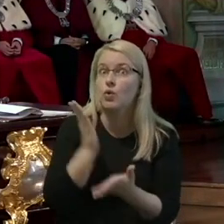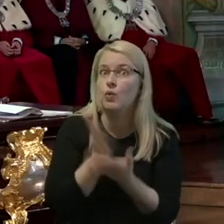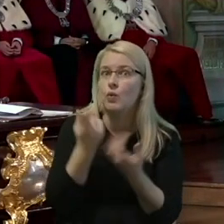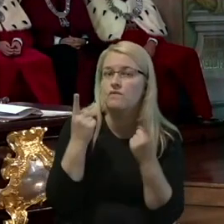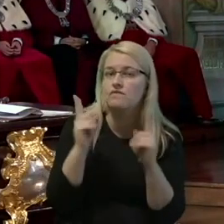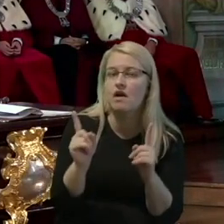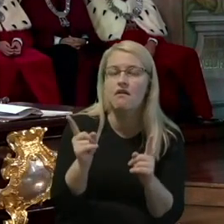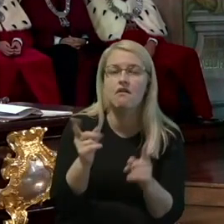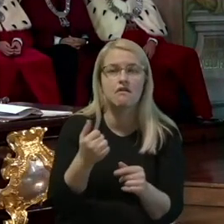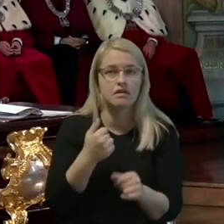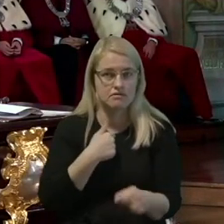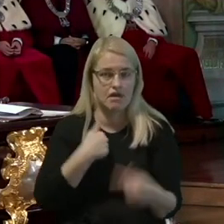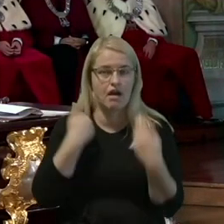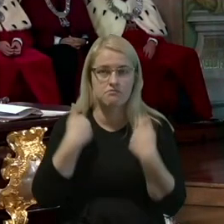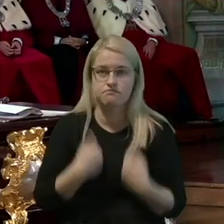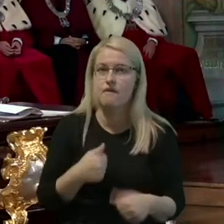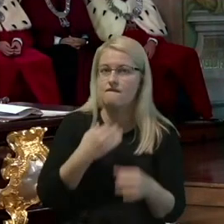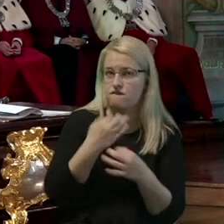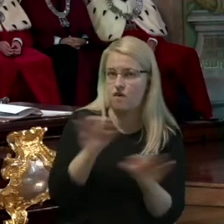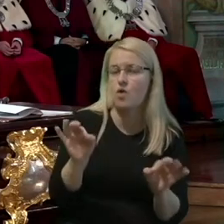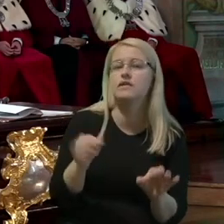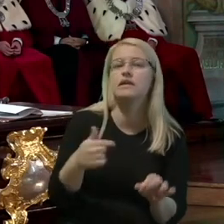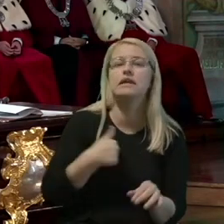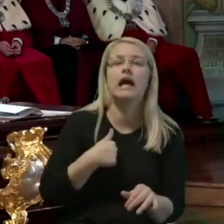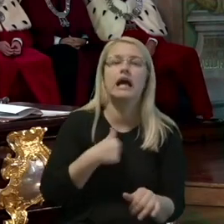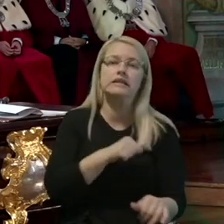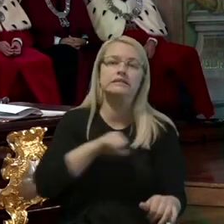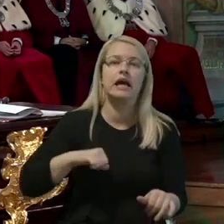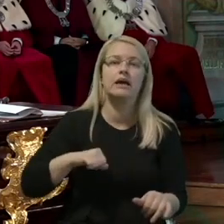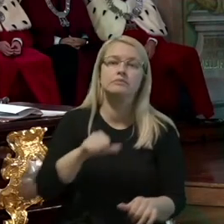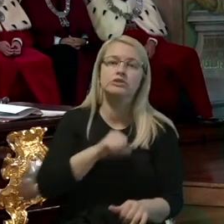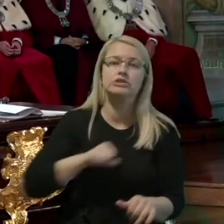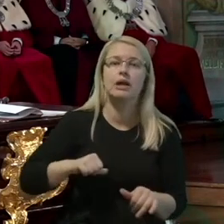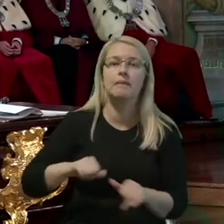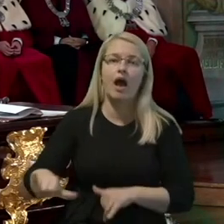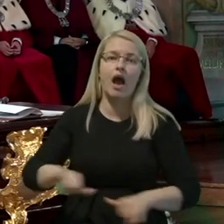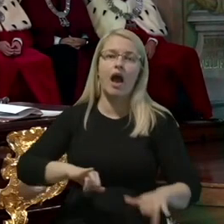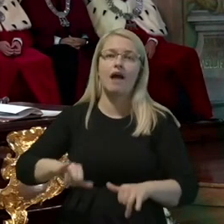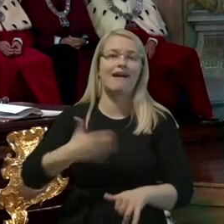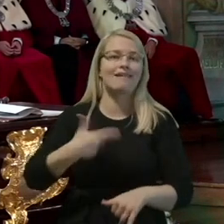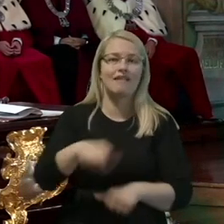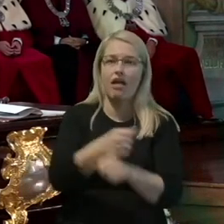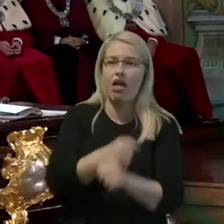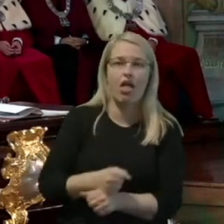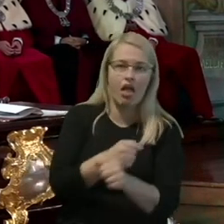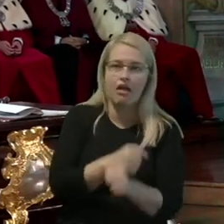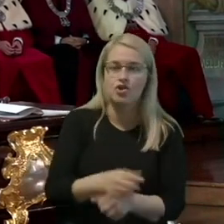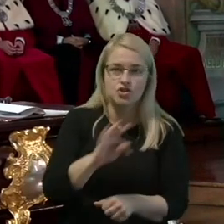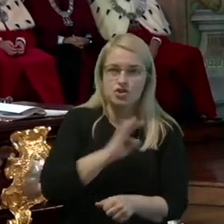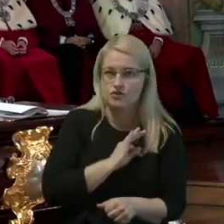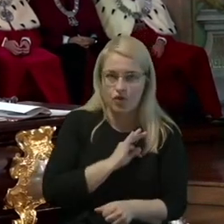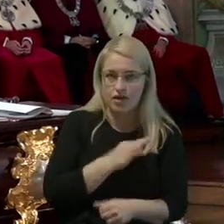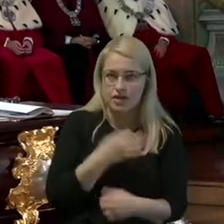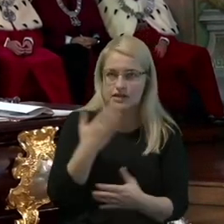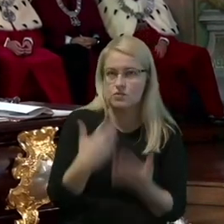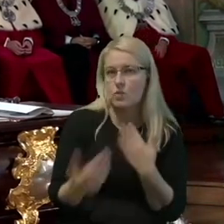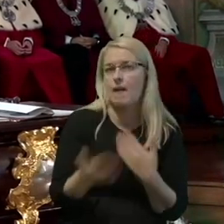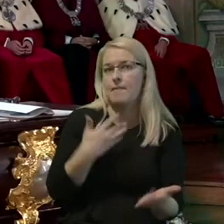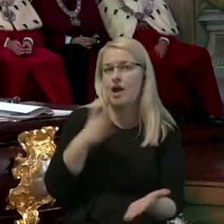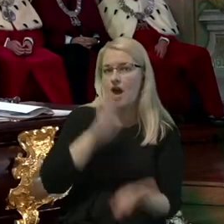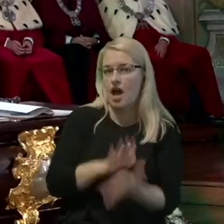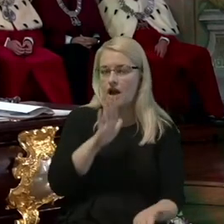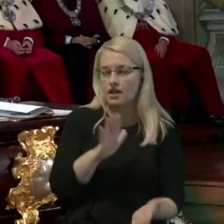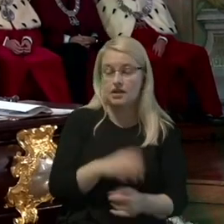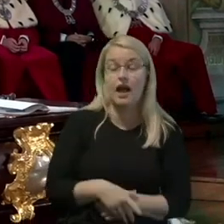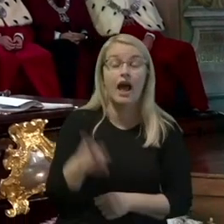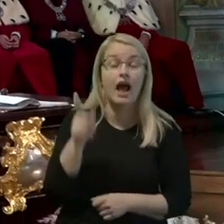wolnym to przede wszystkim być panem samego siebie, nie być niewolnikiem własnych słabości. Natomiast zgodnie z